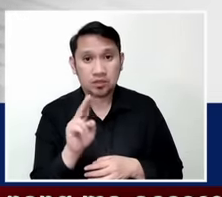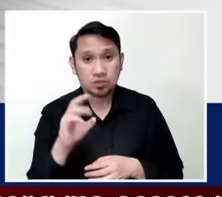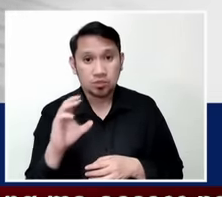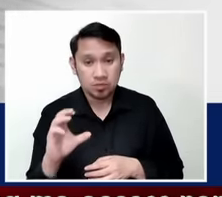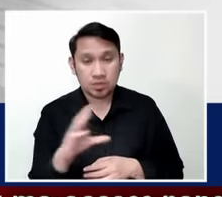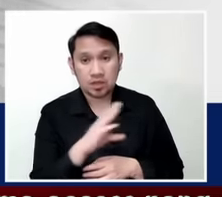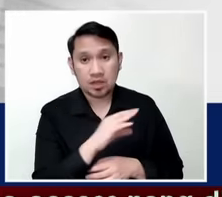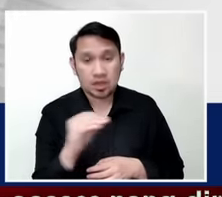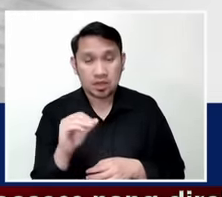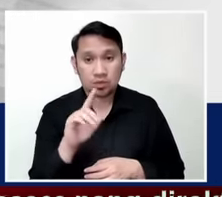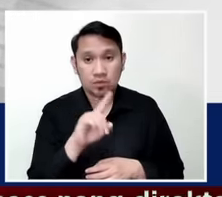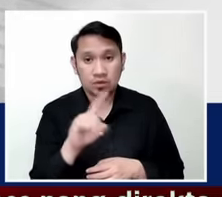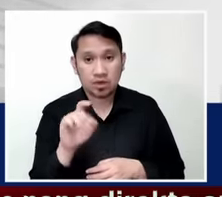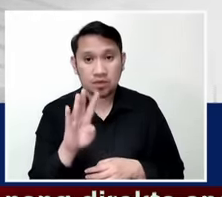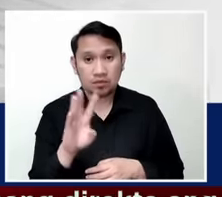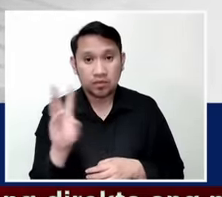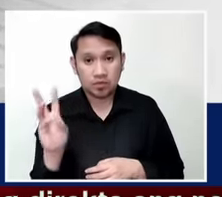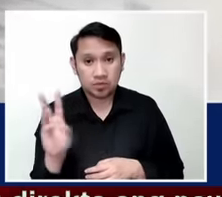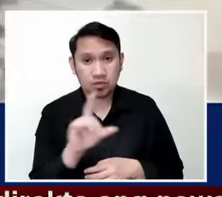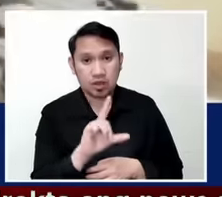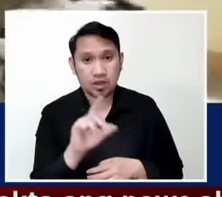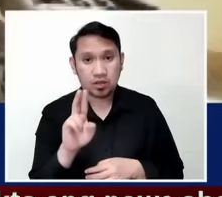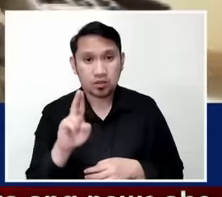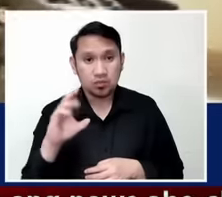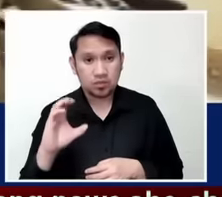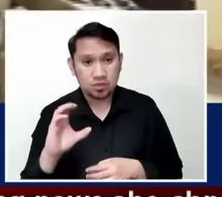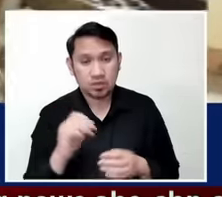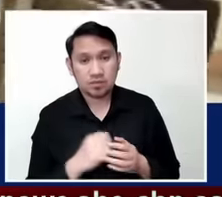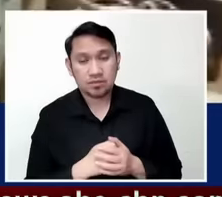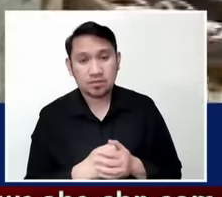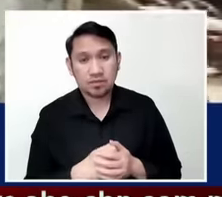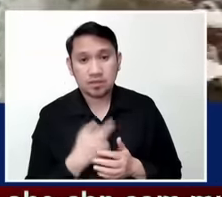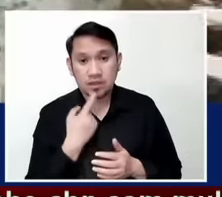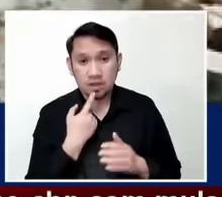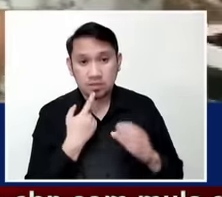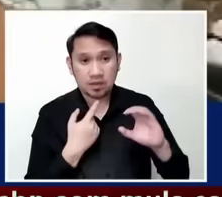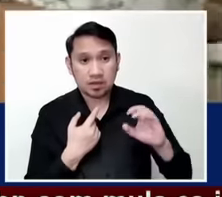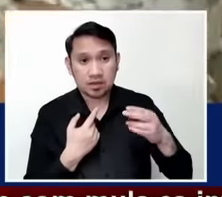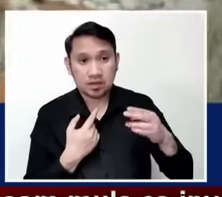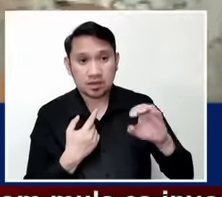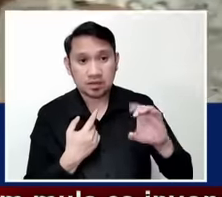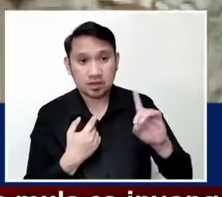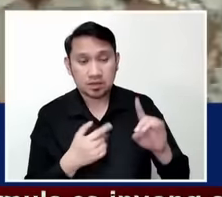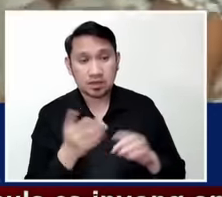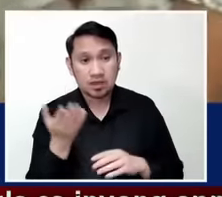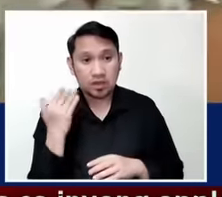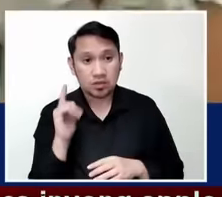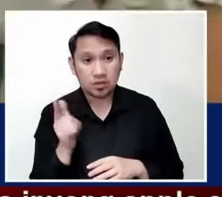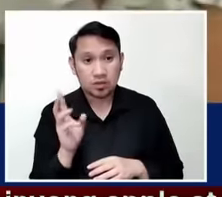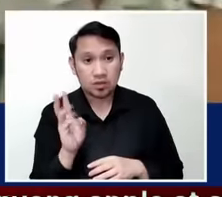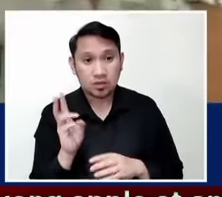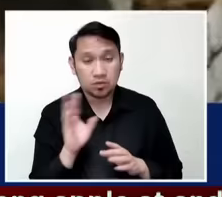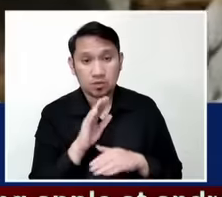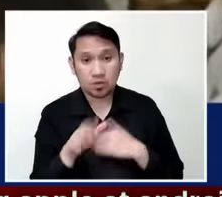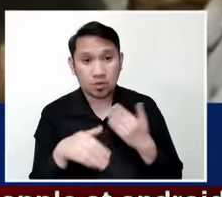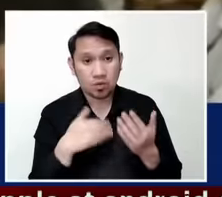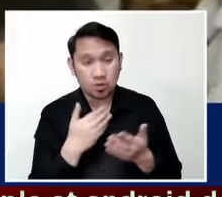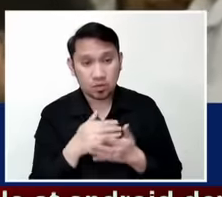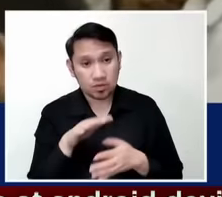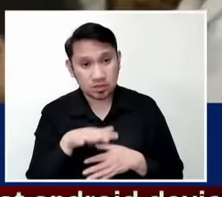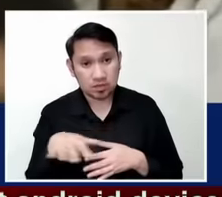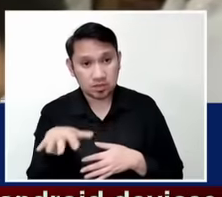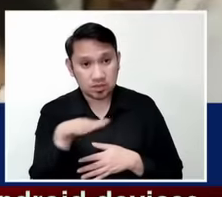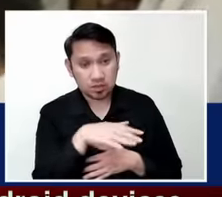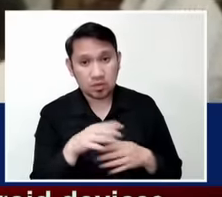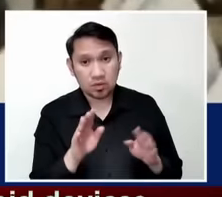at 146 naman ang LUCs. Ayon sa CHED, noong 2016, halos lahat ng mga ito